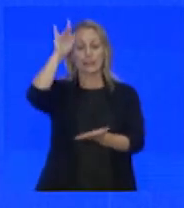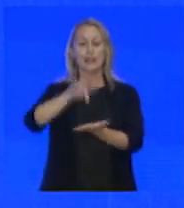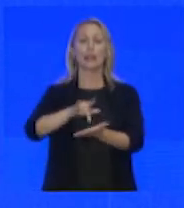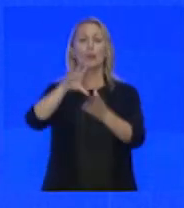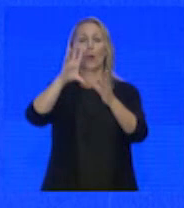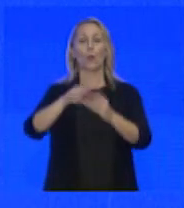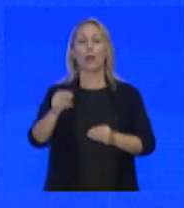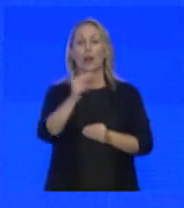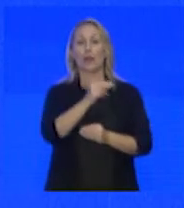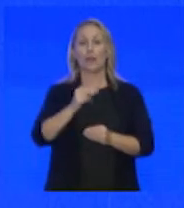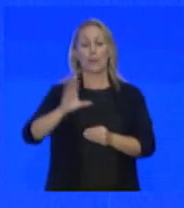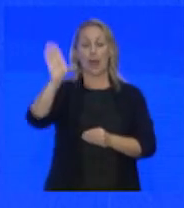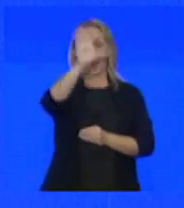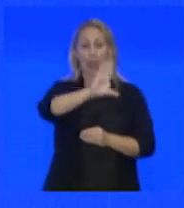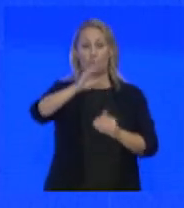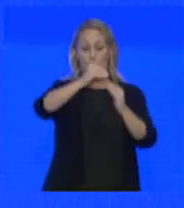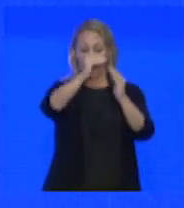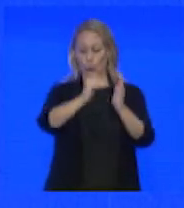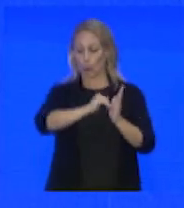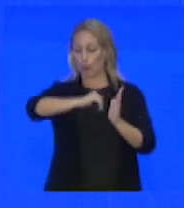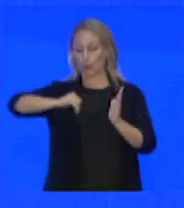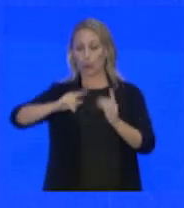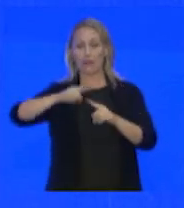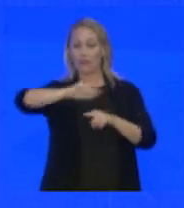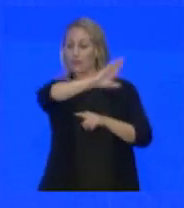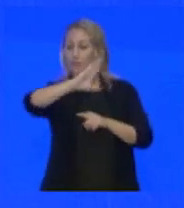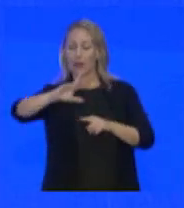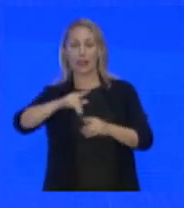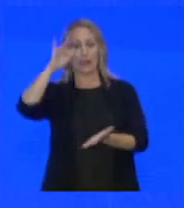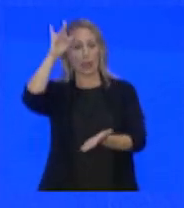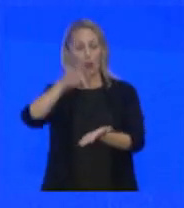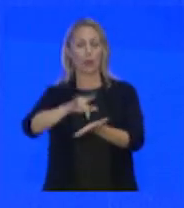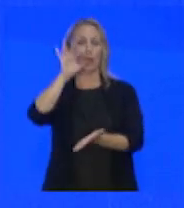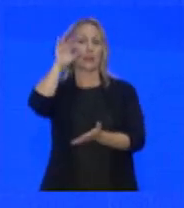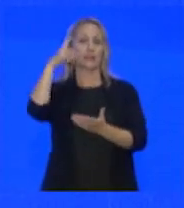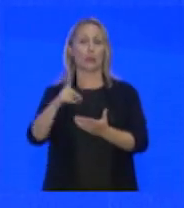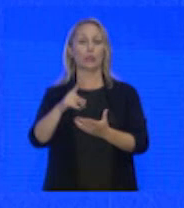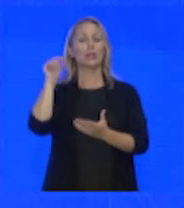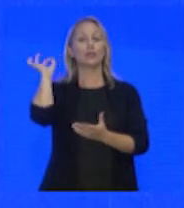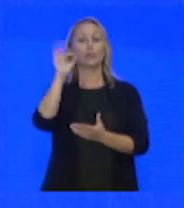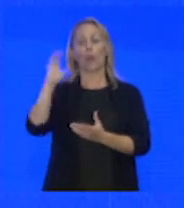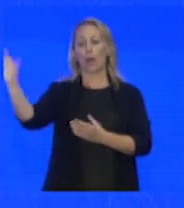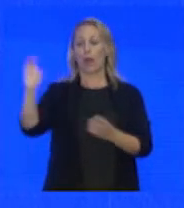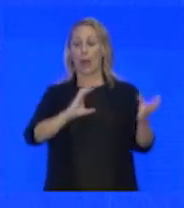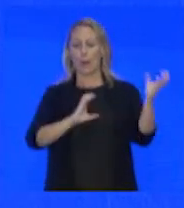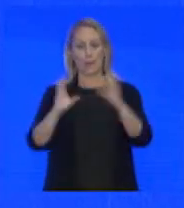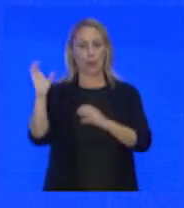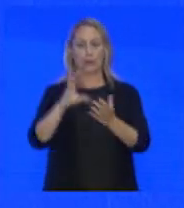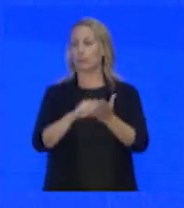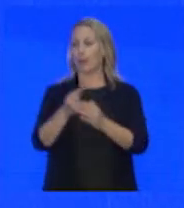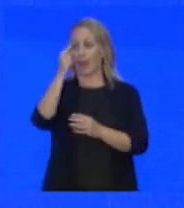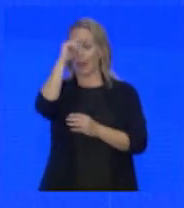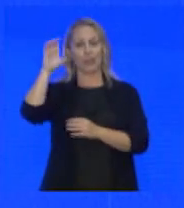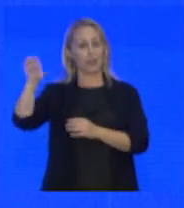για την Νοτιοανατολική Ευρώπη και τα Βαλκάνια, για να μπορούμε να προσελκύσουμε επενδύσεις, όπως παραδείγματος χάρη από την Ινδία,